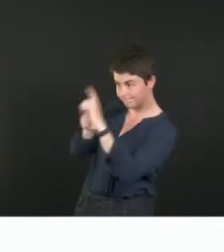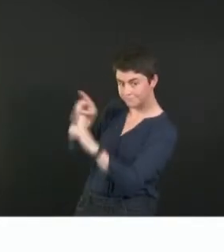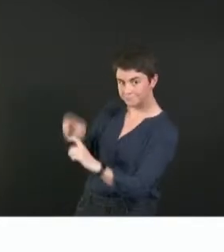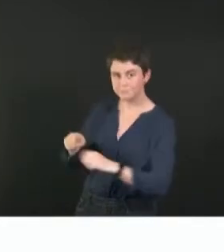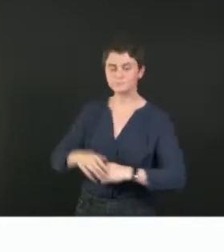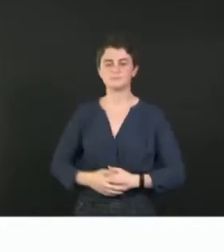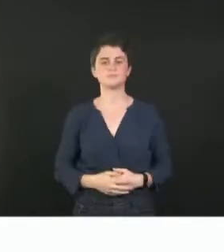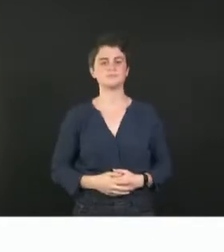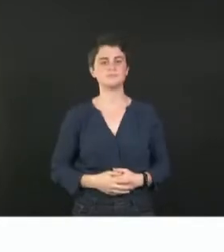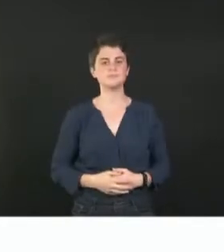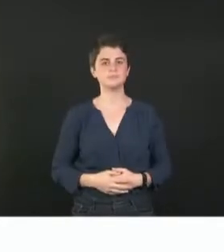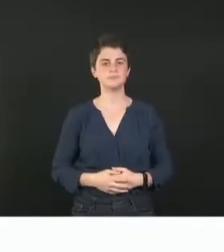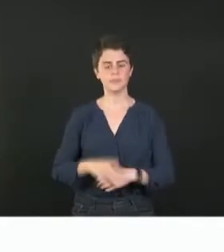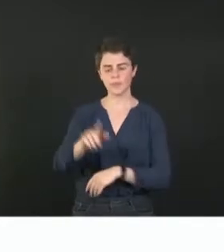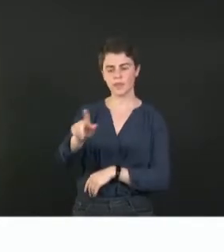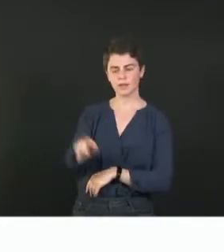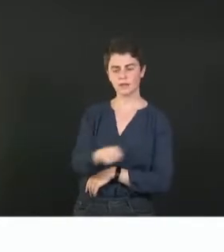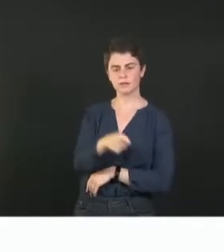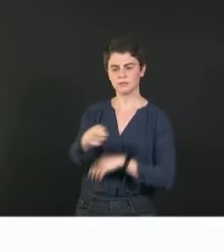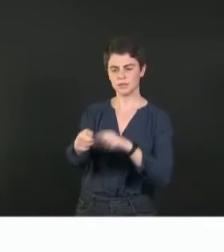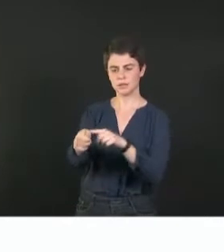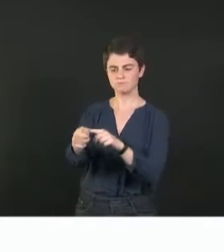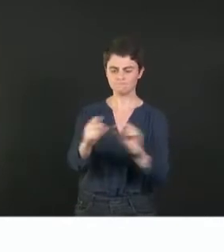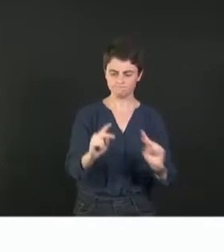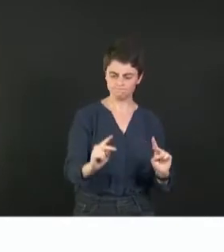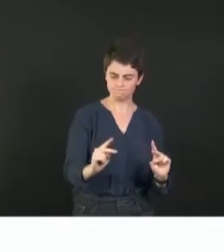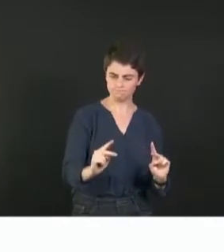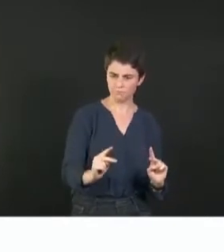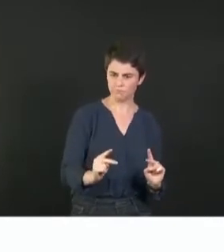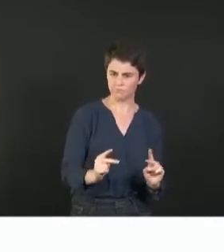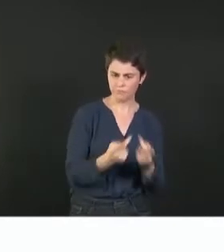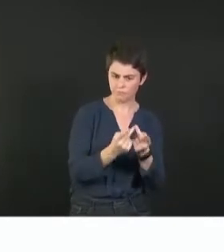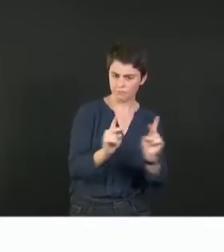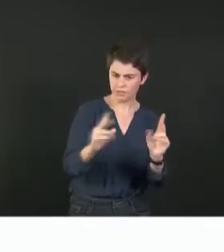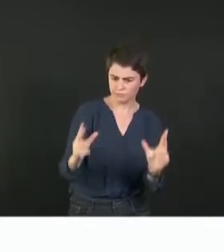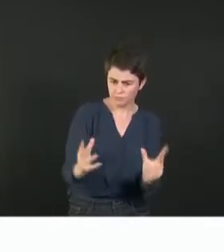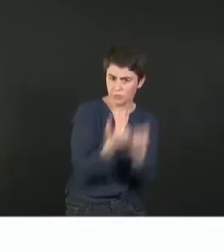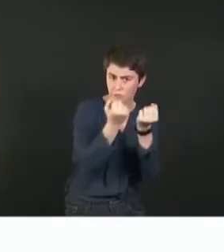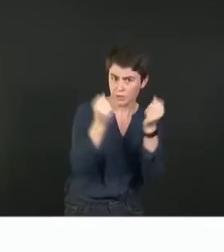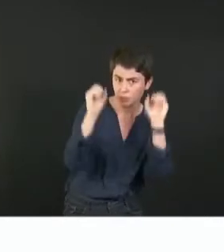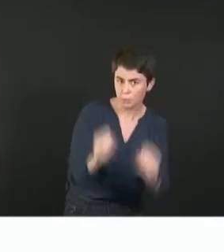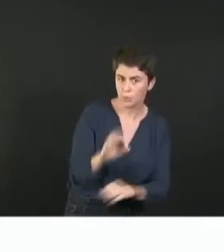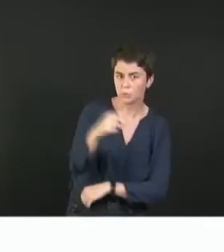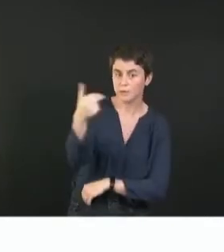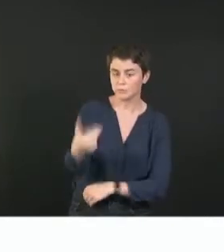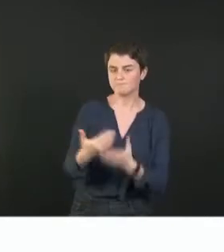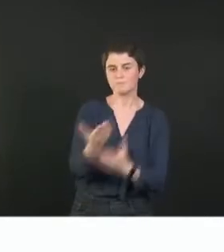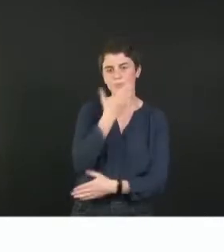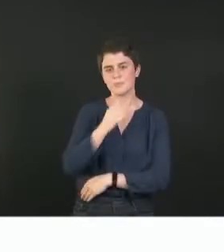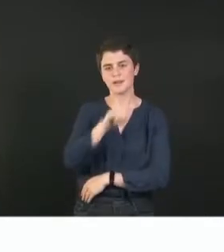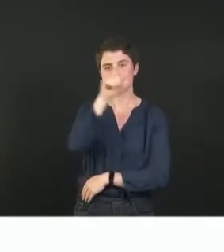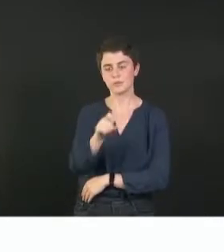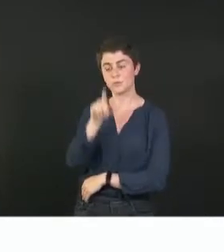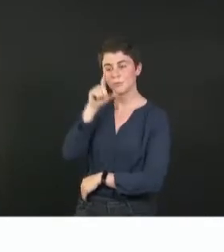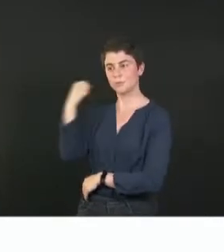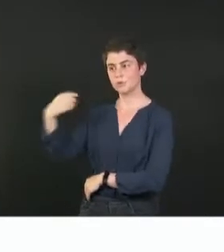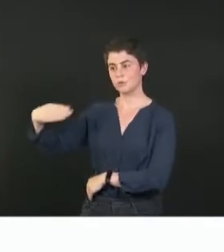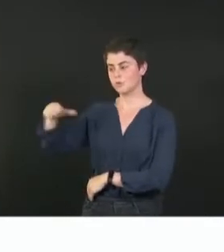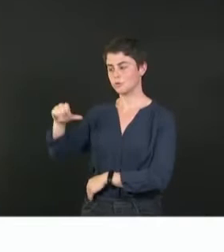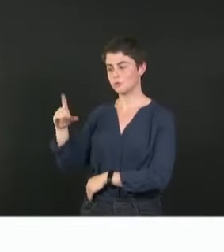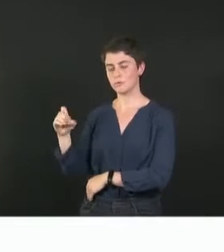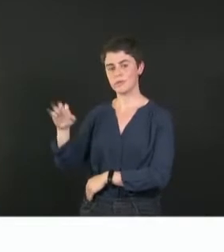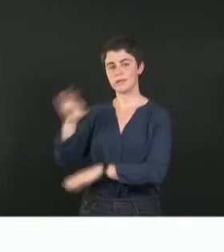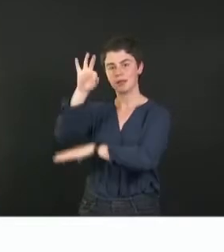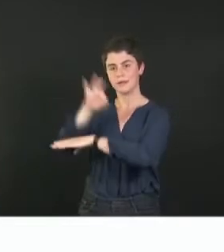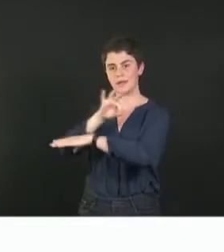invités. La nature peut-elle sauver la ville? Voilà une belle question. Pour en parler, à mes côtés, Philippe Madec, vous êtes architecte, urbaniste,